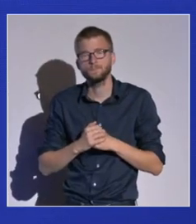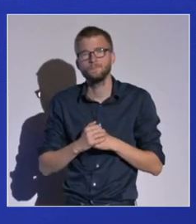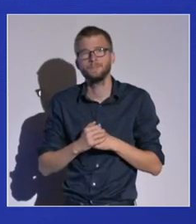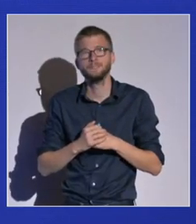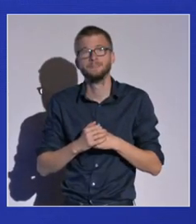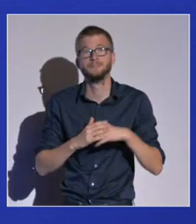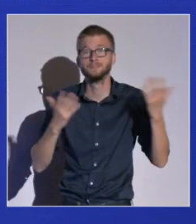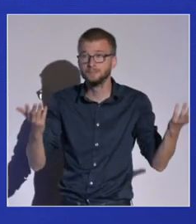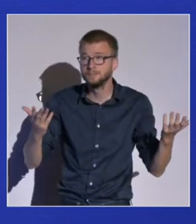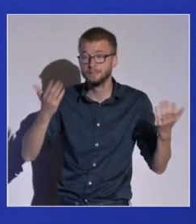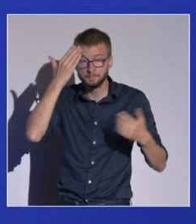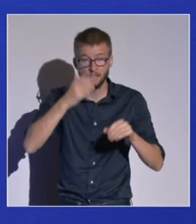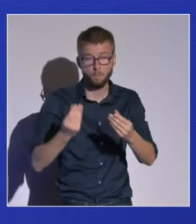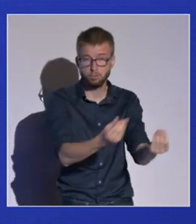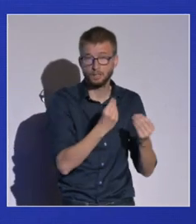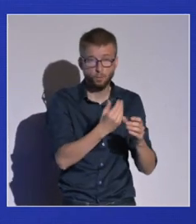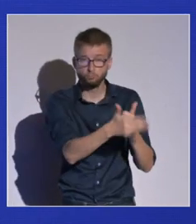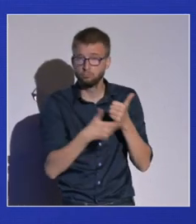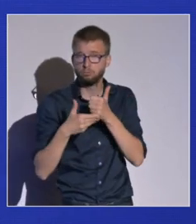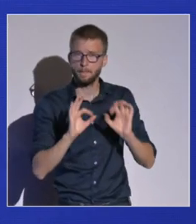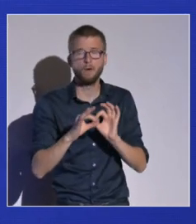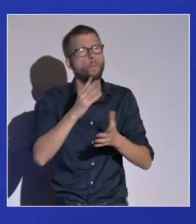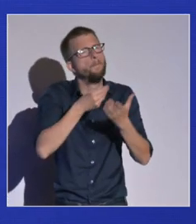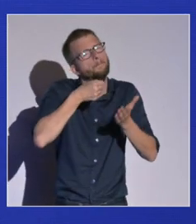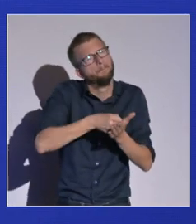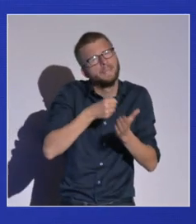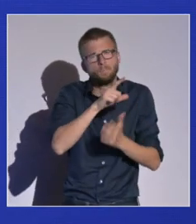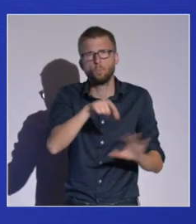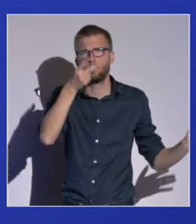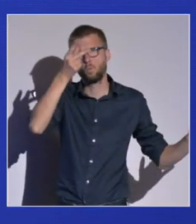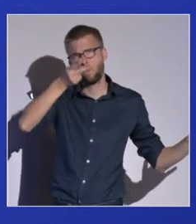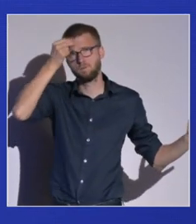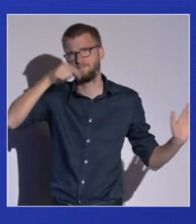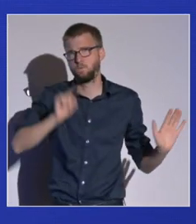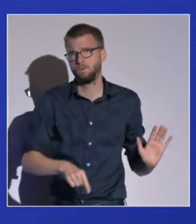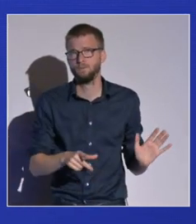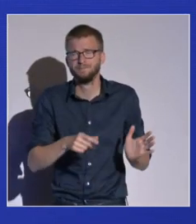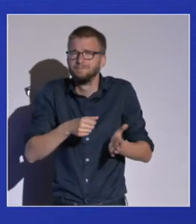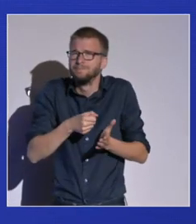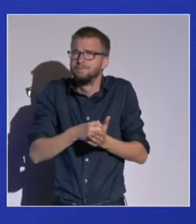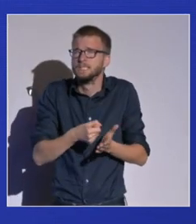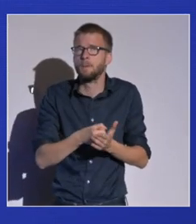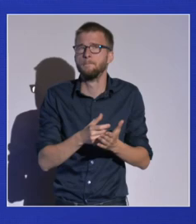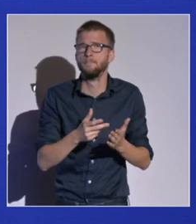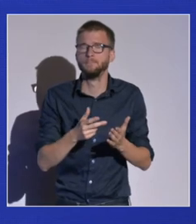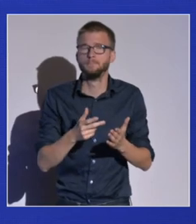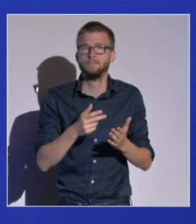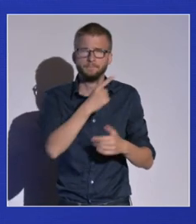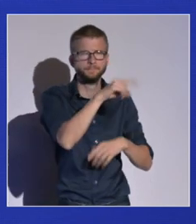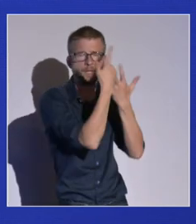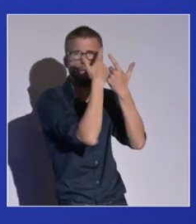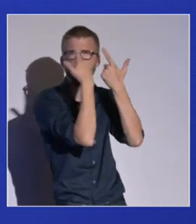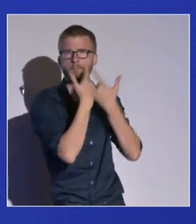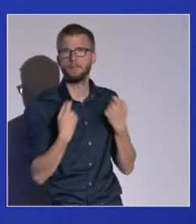sans le soutien de l'opinion, ou au moins la compréhension de l'opinion, ou au moins le respect de